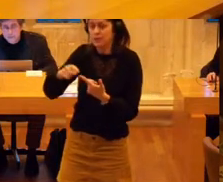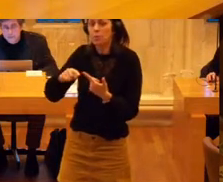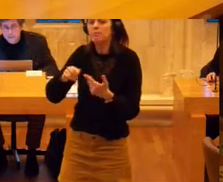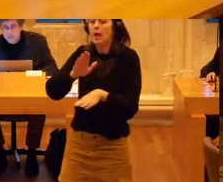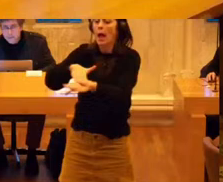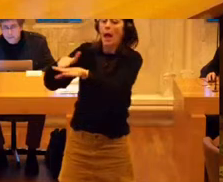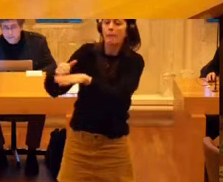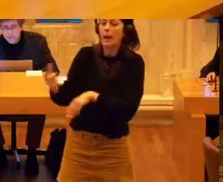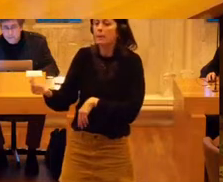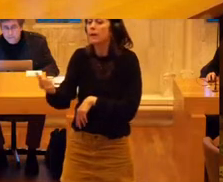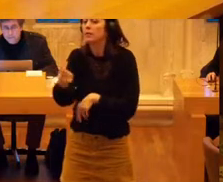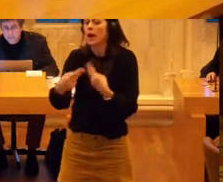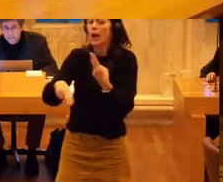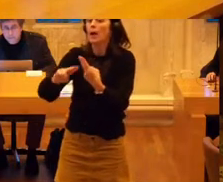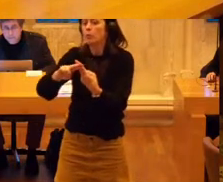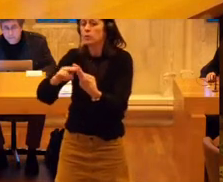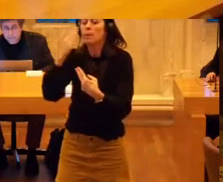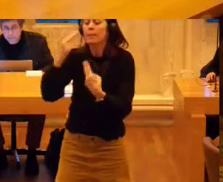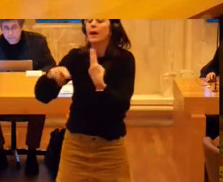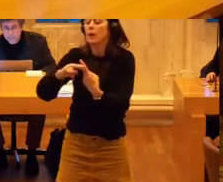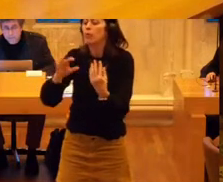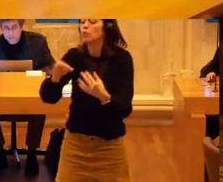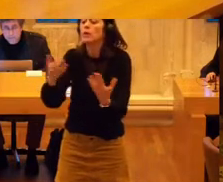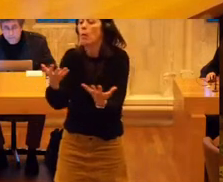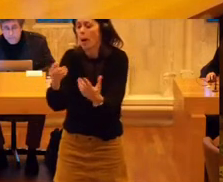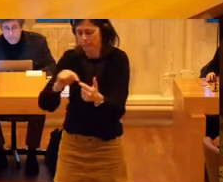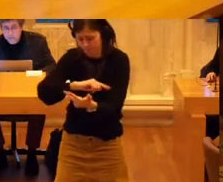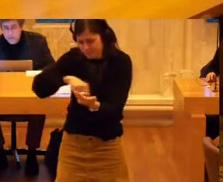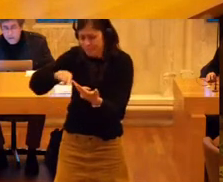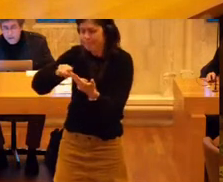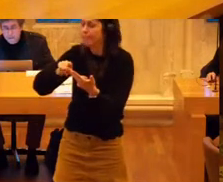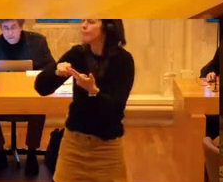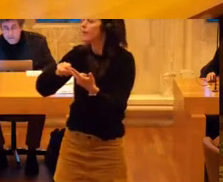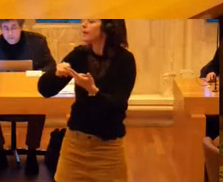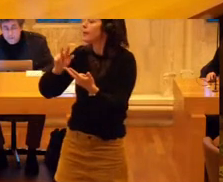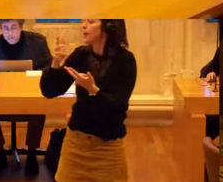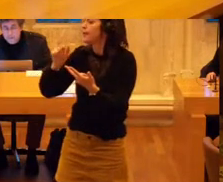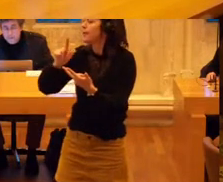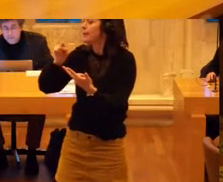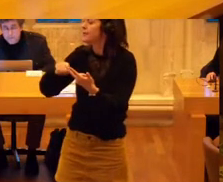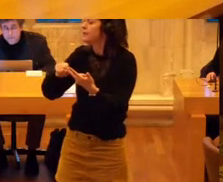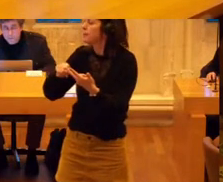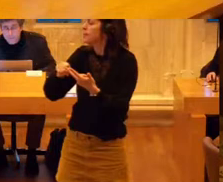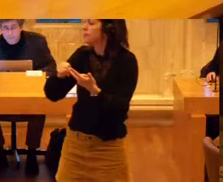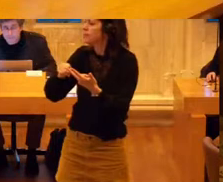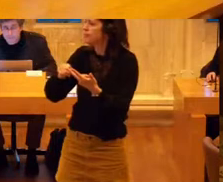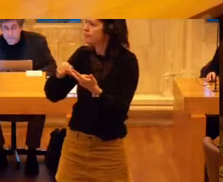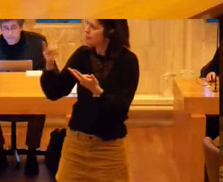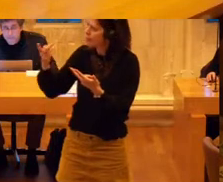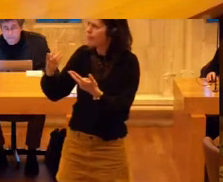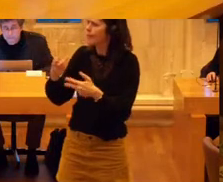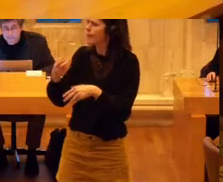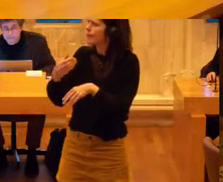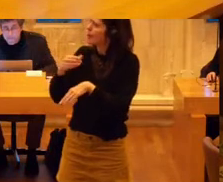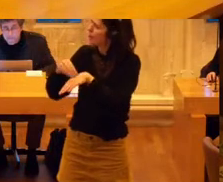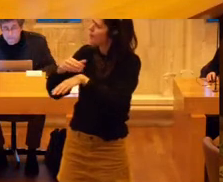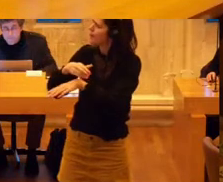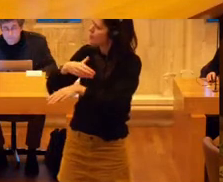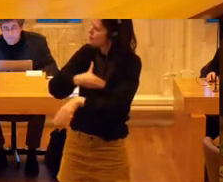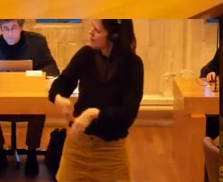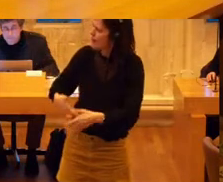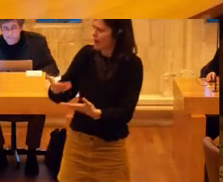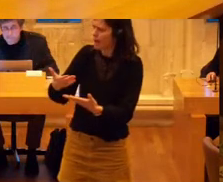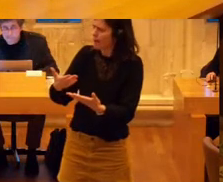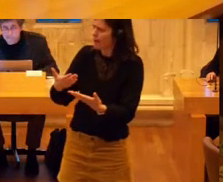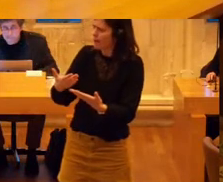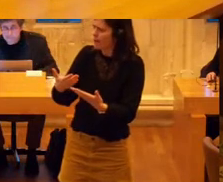appel à partenariat et lesquelles? Troisièmement, quand pensez-vous possible d'informer le conseil municipal et